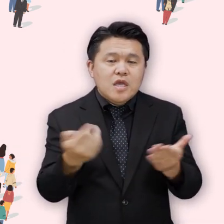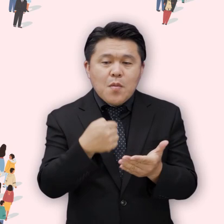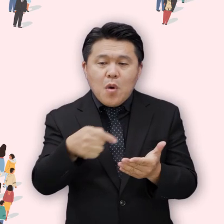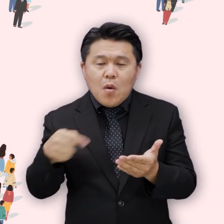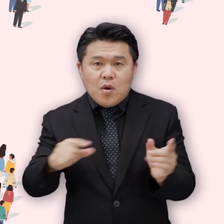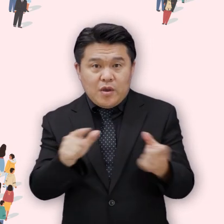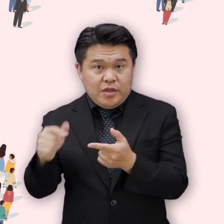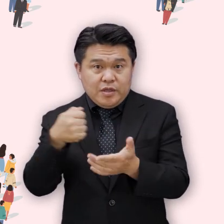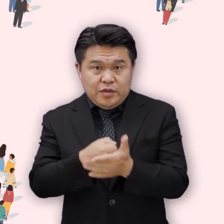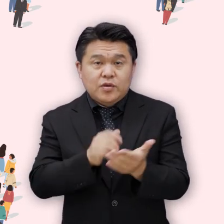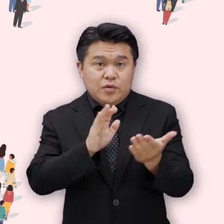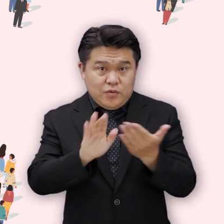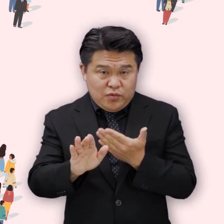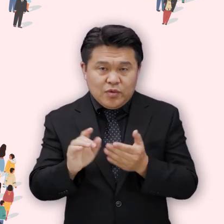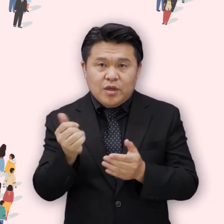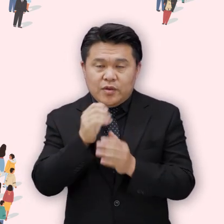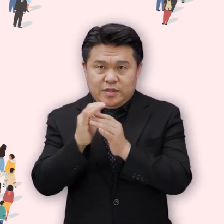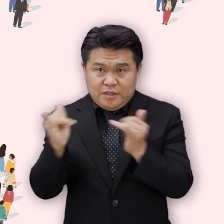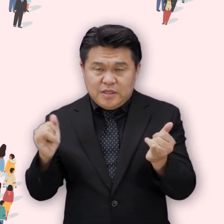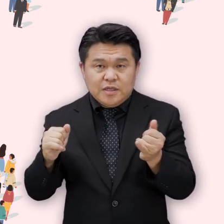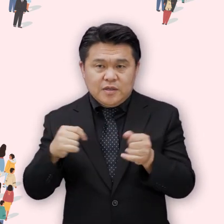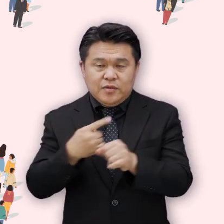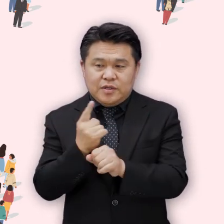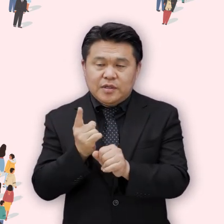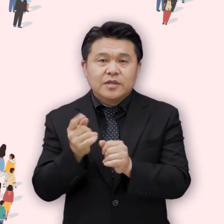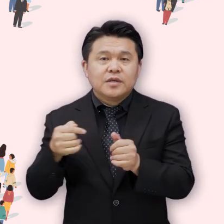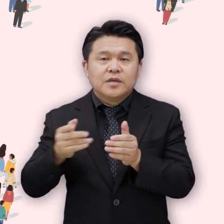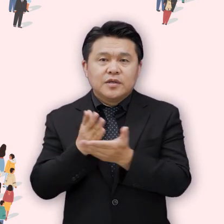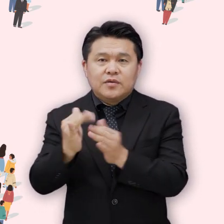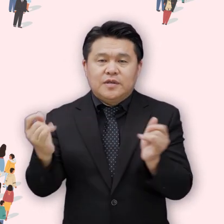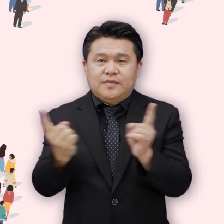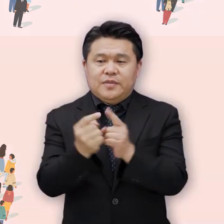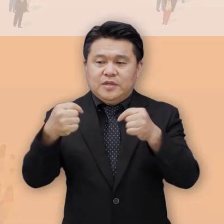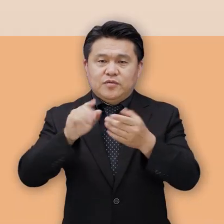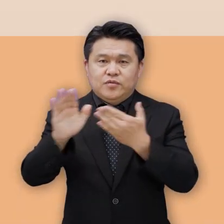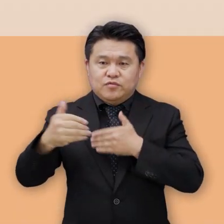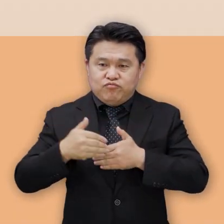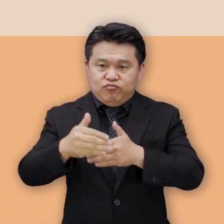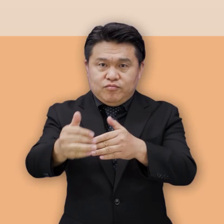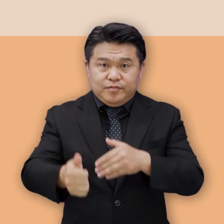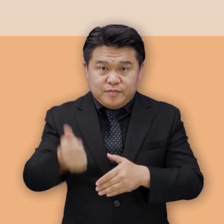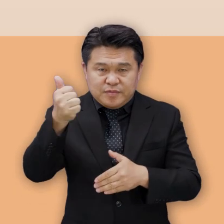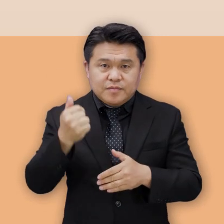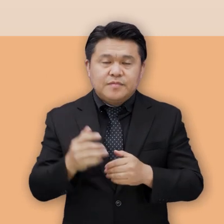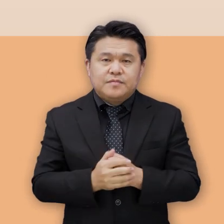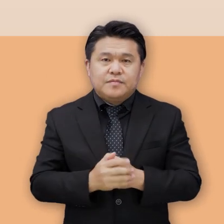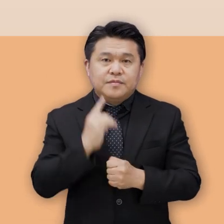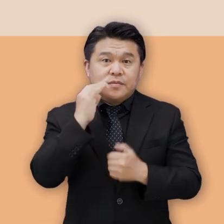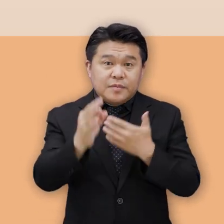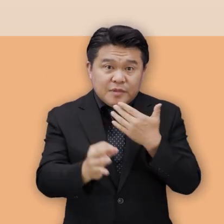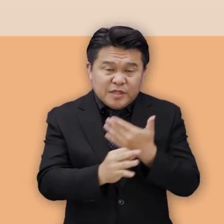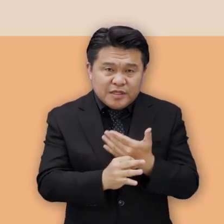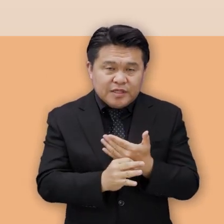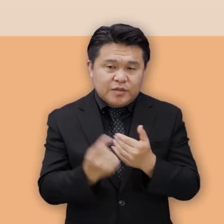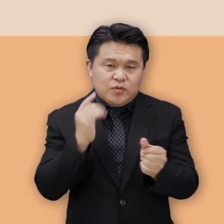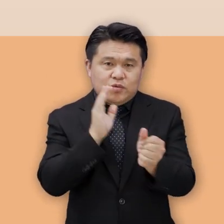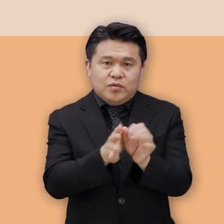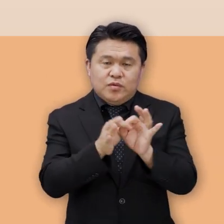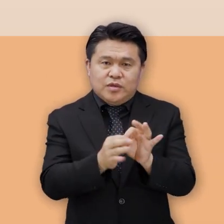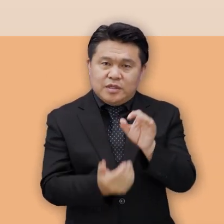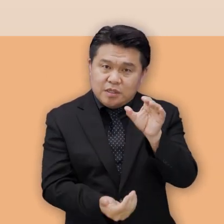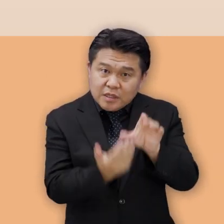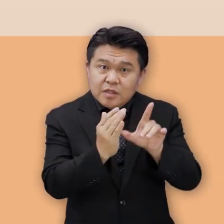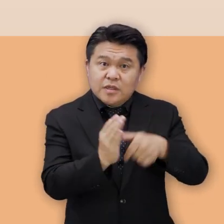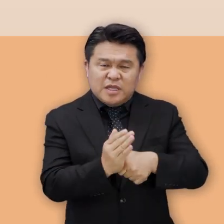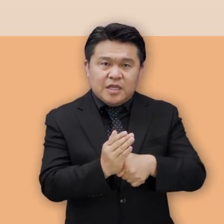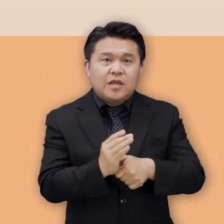나면 변호사 등 전문가와 상담을 통해 진행하는 것이 바람직합니다. 후견에 관한 사건은 피후견인